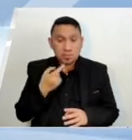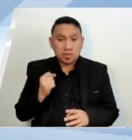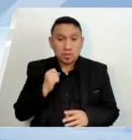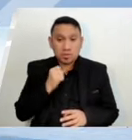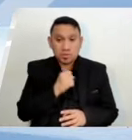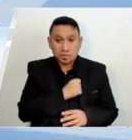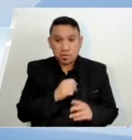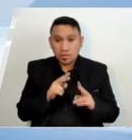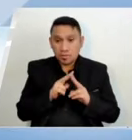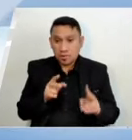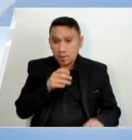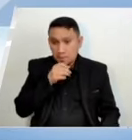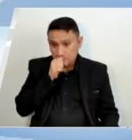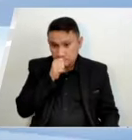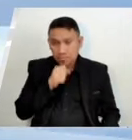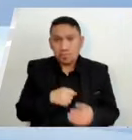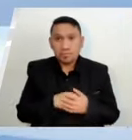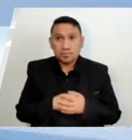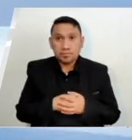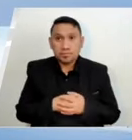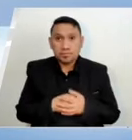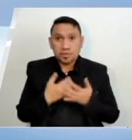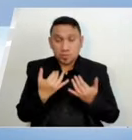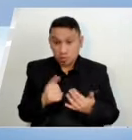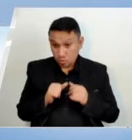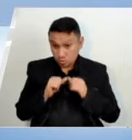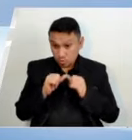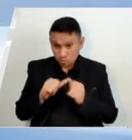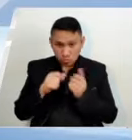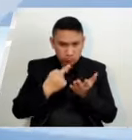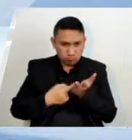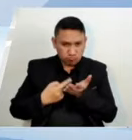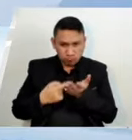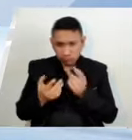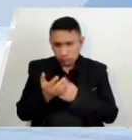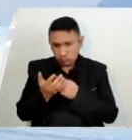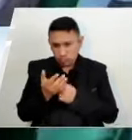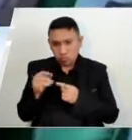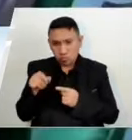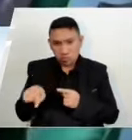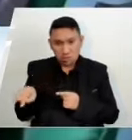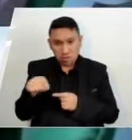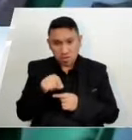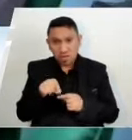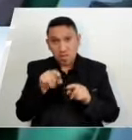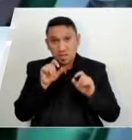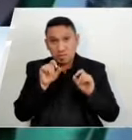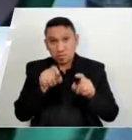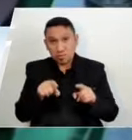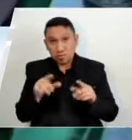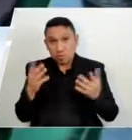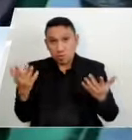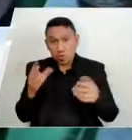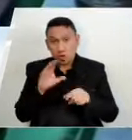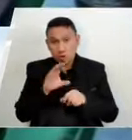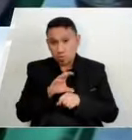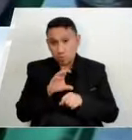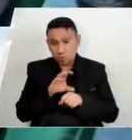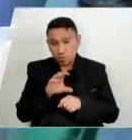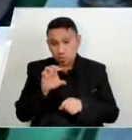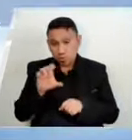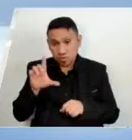confidential tinuloy din ang pagdinig sa hinaing ng mga umanoy lotto Agents na Hindi raw nakonsulta sa Il loto pero apektado ang